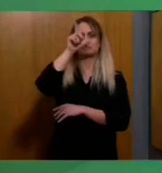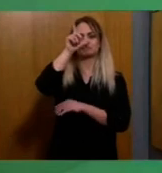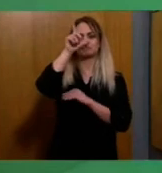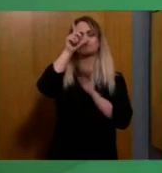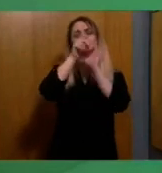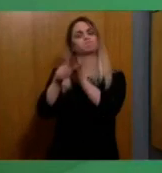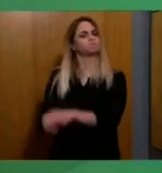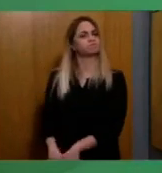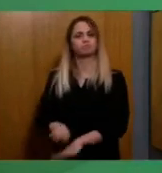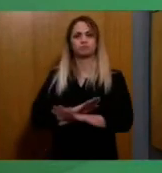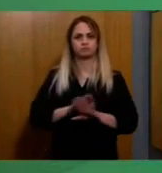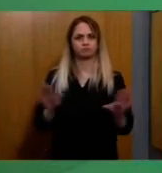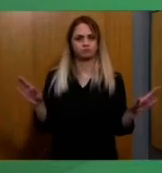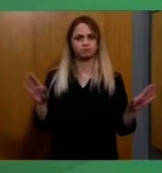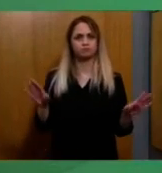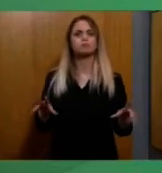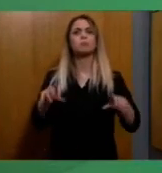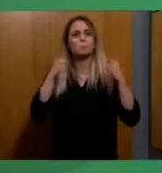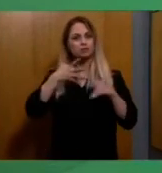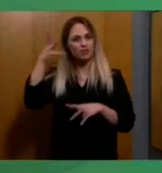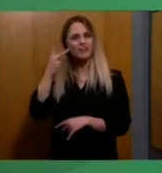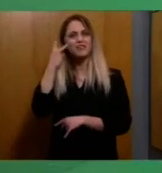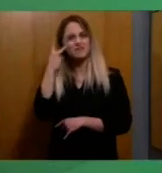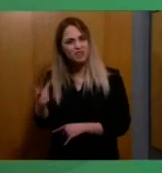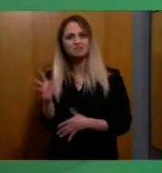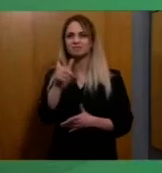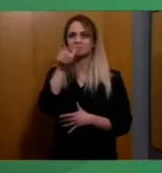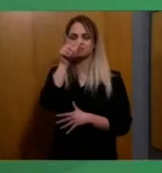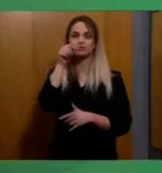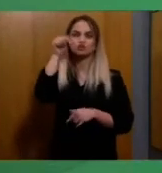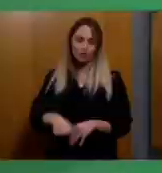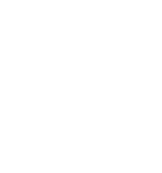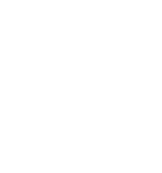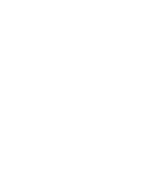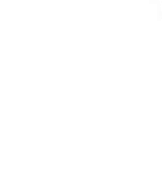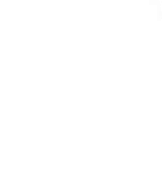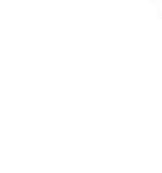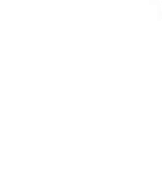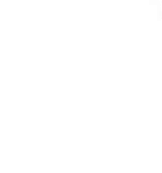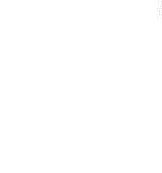Μητσοτάκης και θα την πληρώσει ξανά στις ερχόμενες ευρωπαϊκές εκλογές.